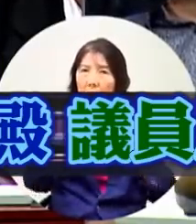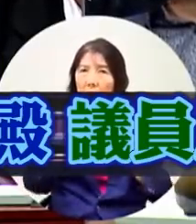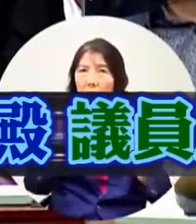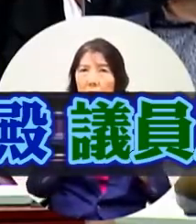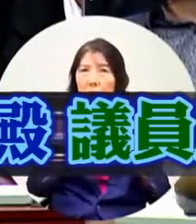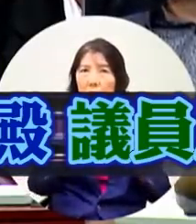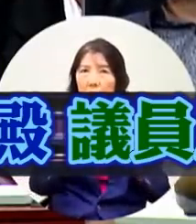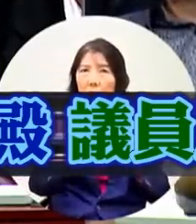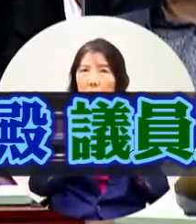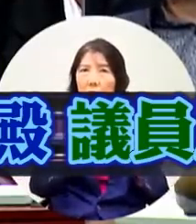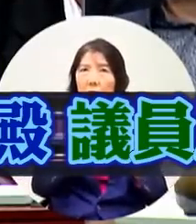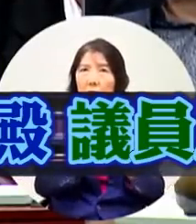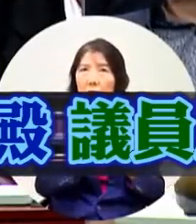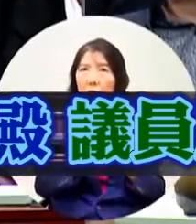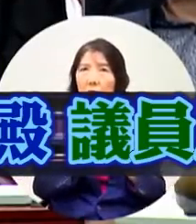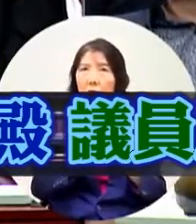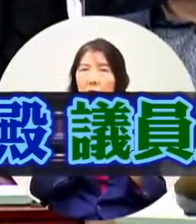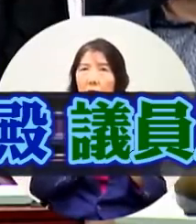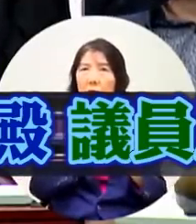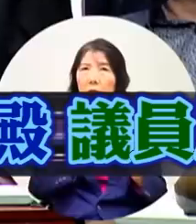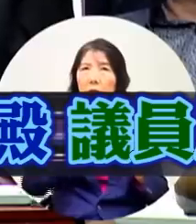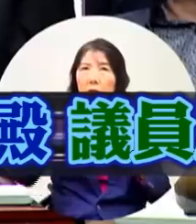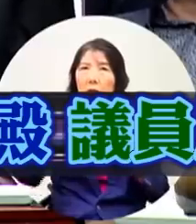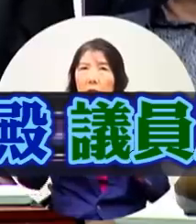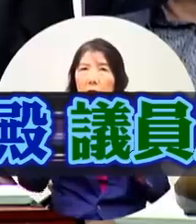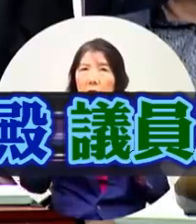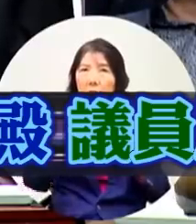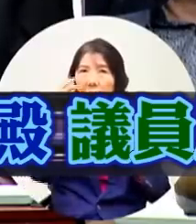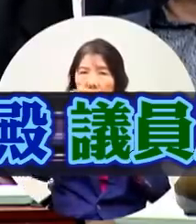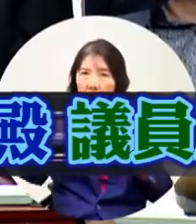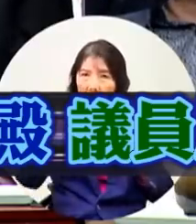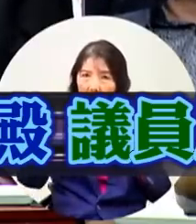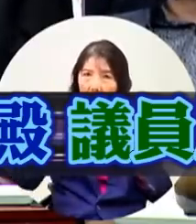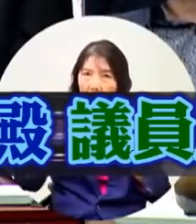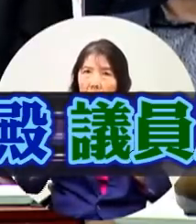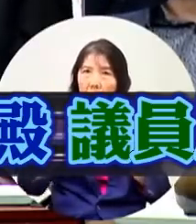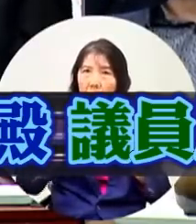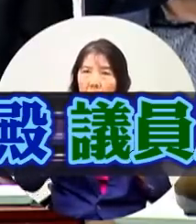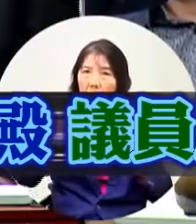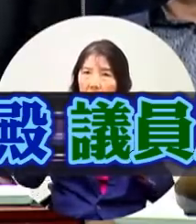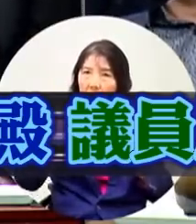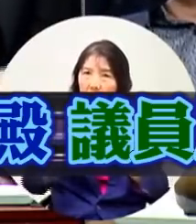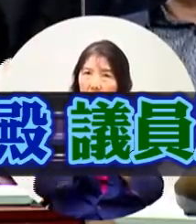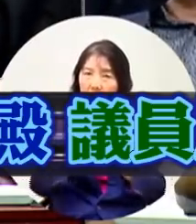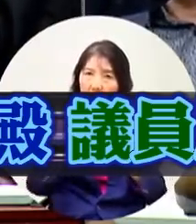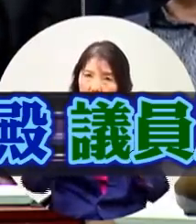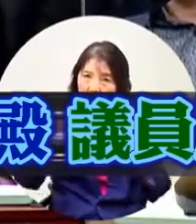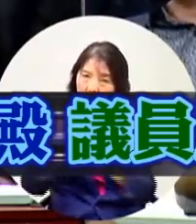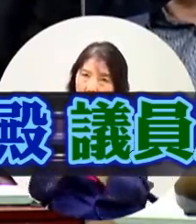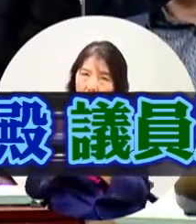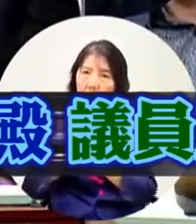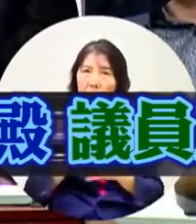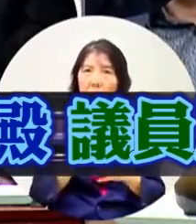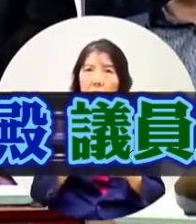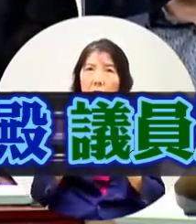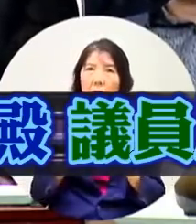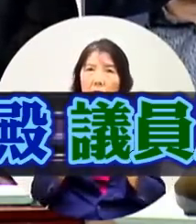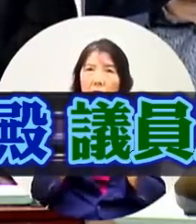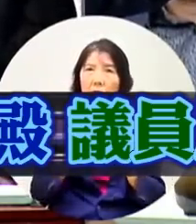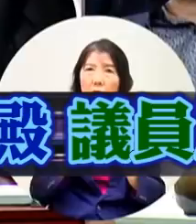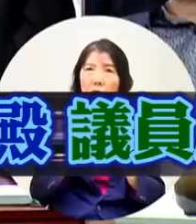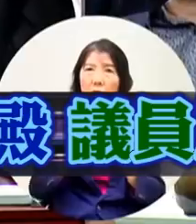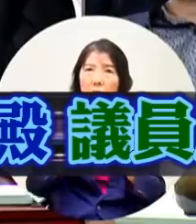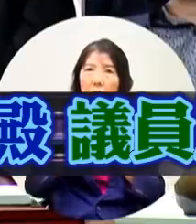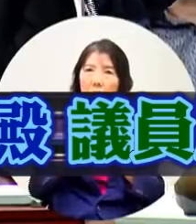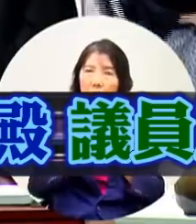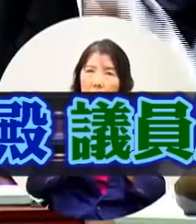类指定事业至外国输入特区供营运的货物啦、自动机器设备等等，免征关税、货